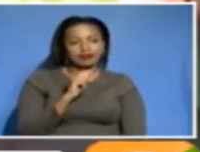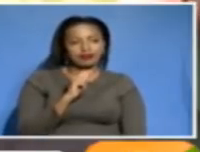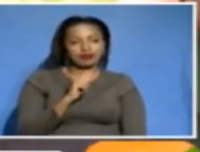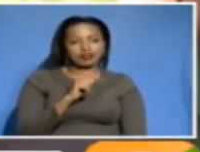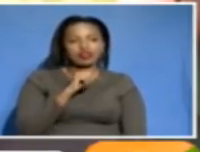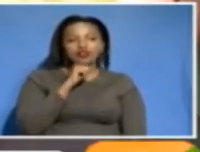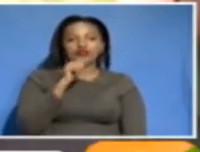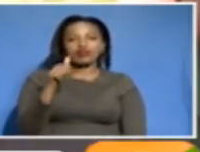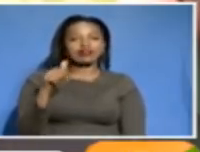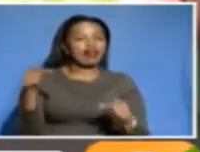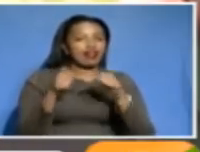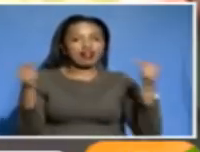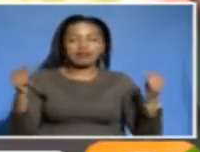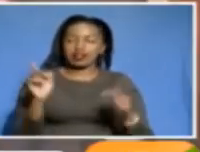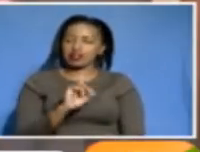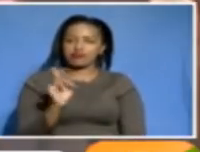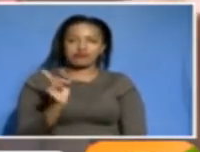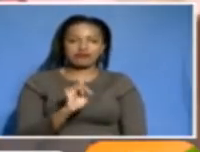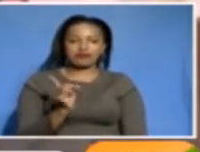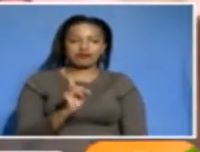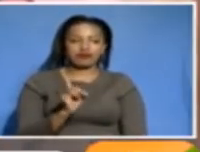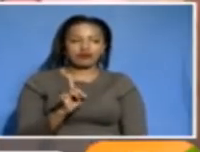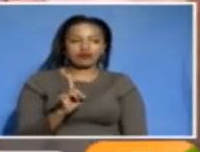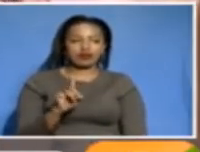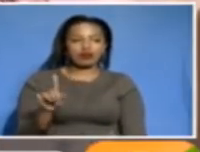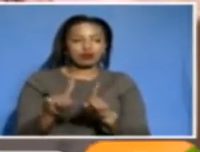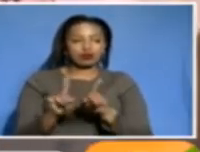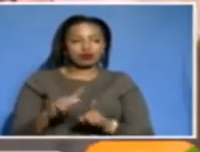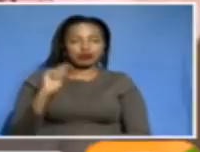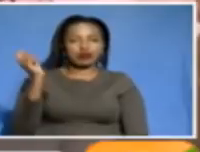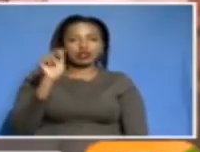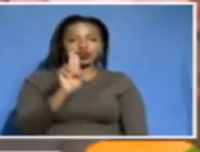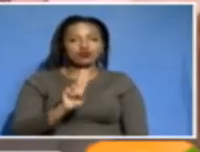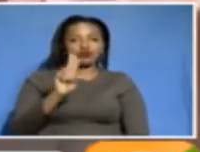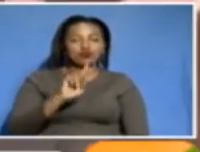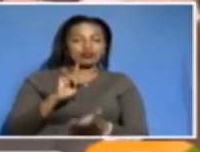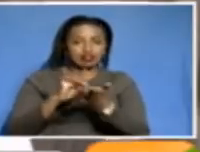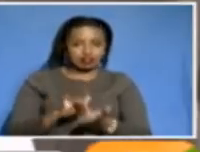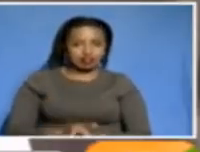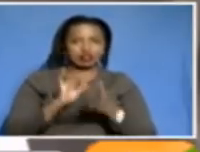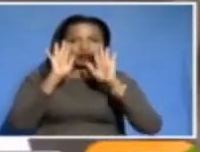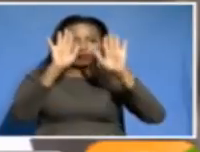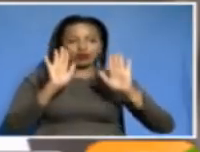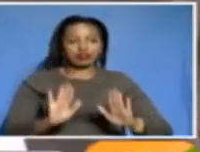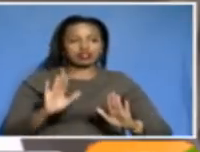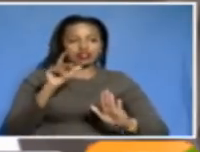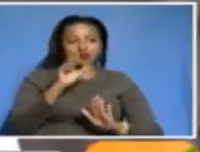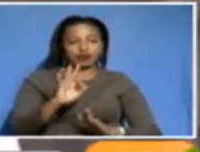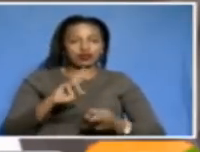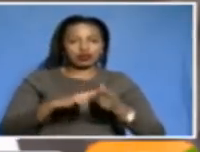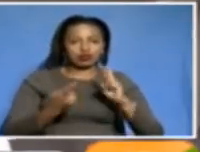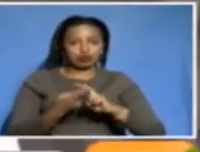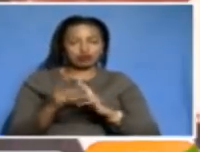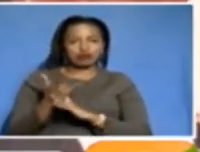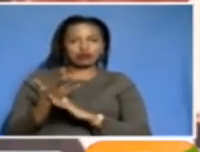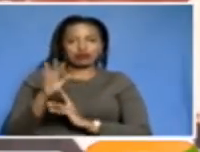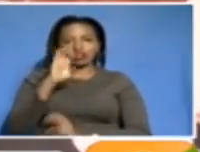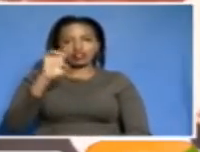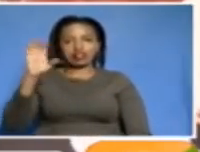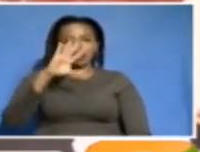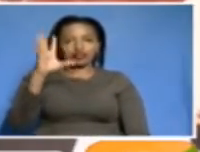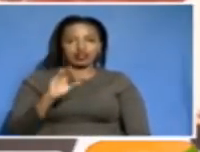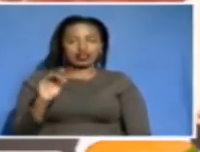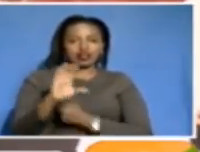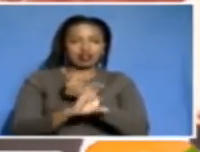Sio maadui. Huku Rais Uhuru Kenyatta akisisitiza umuhimu wa umoja wa nchi za Afrika Mashariki.